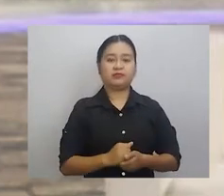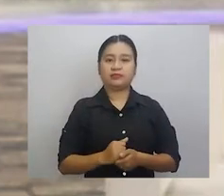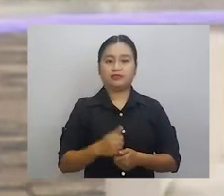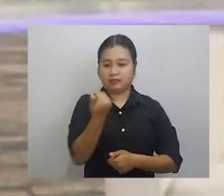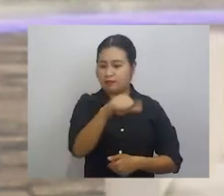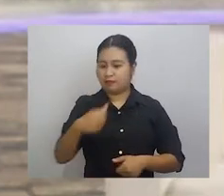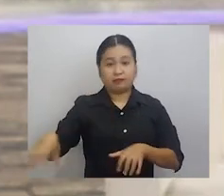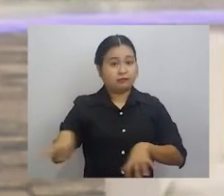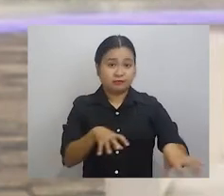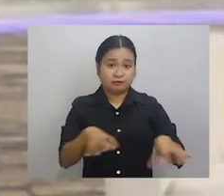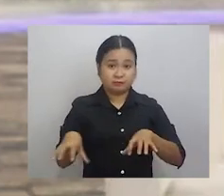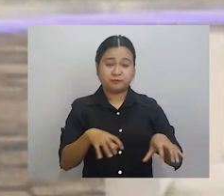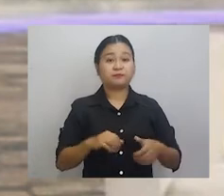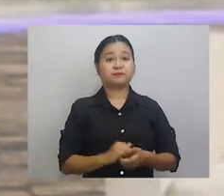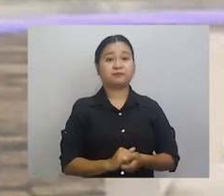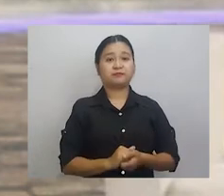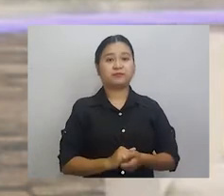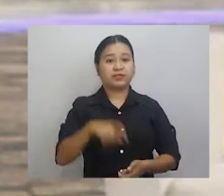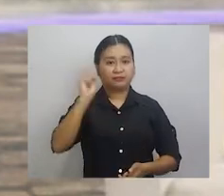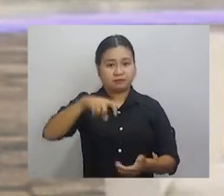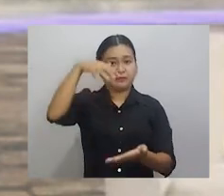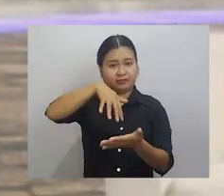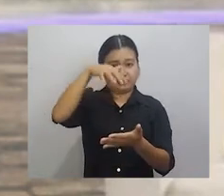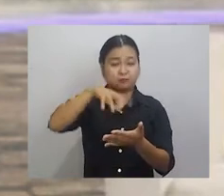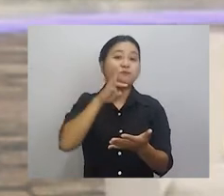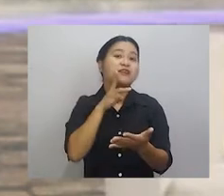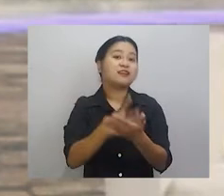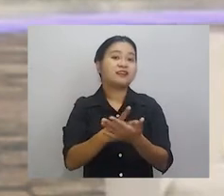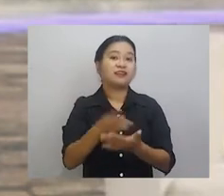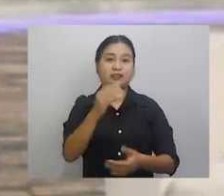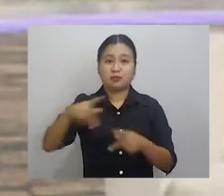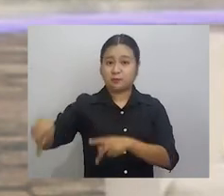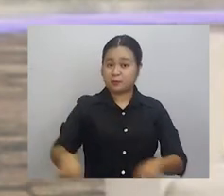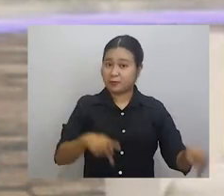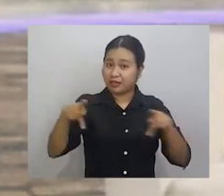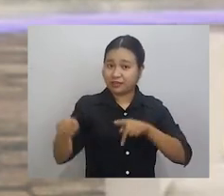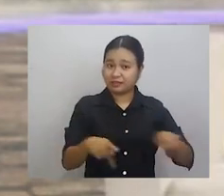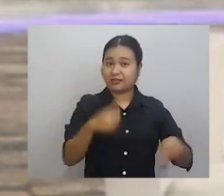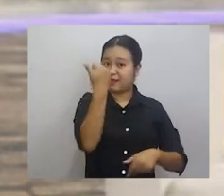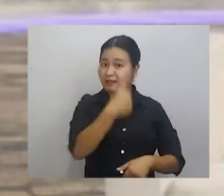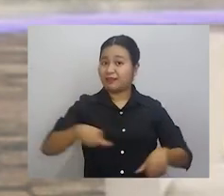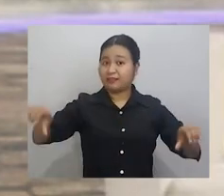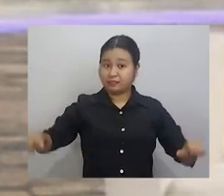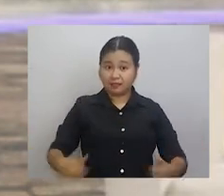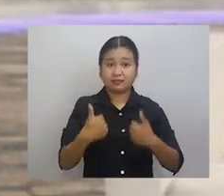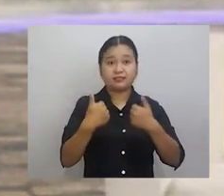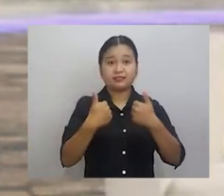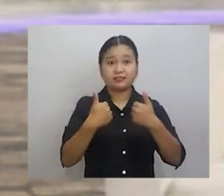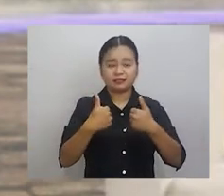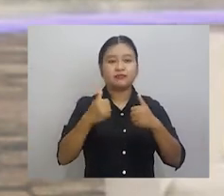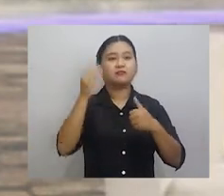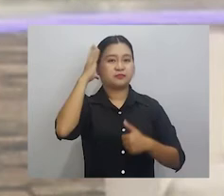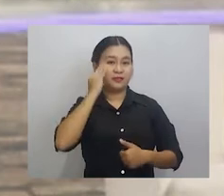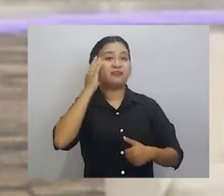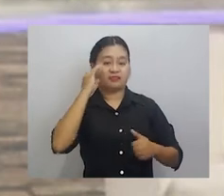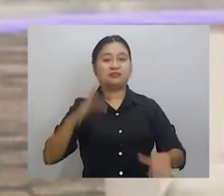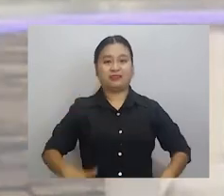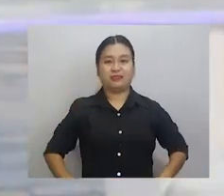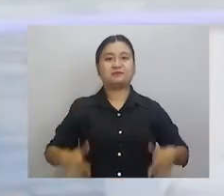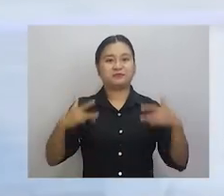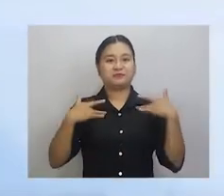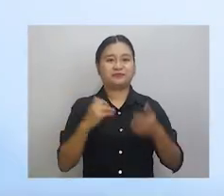gawain. Nararapat ding mag-aral ng mabuti at maghanda sa anumang hamon na ibibigay sa atin ng